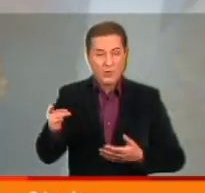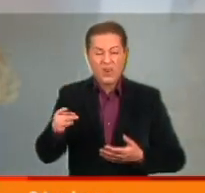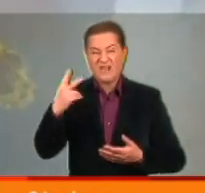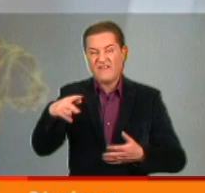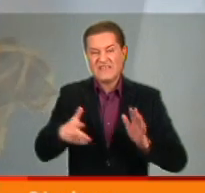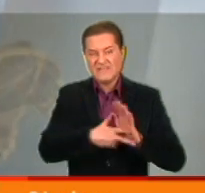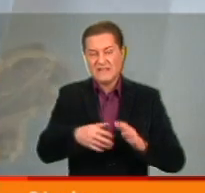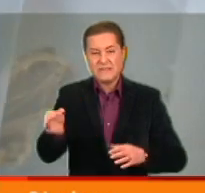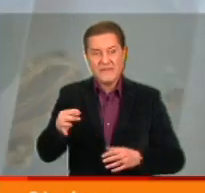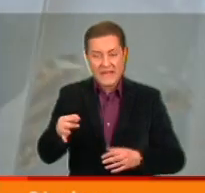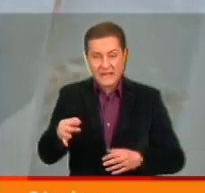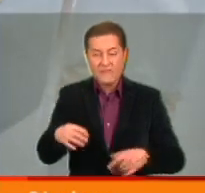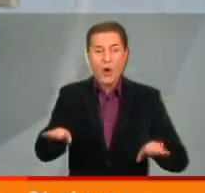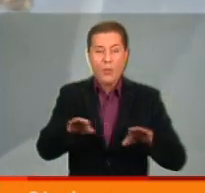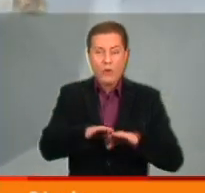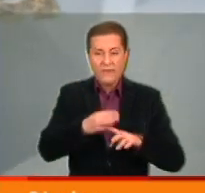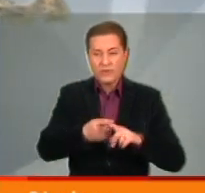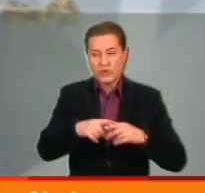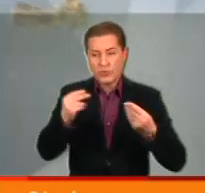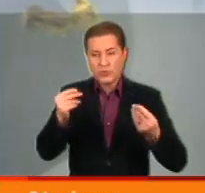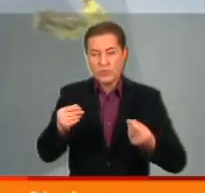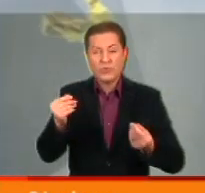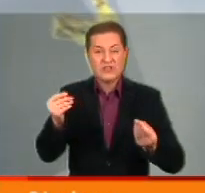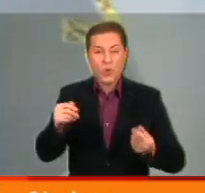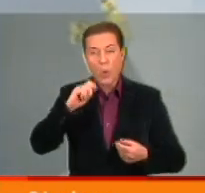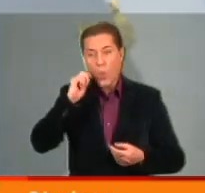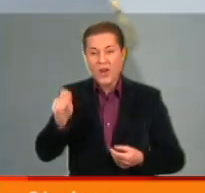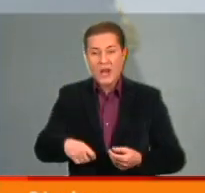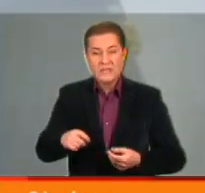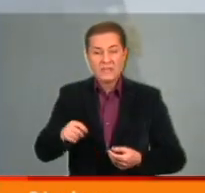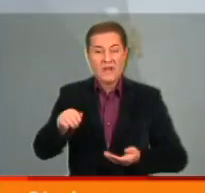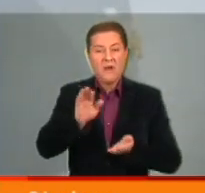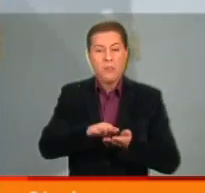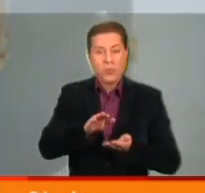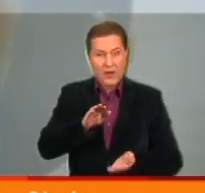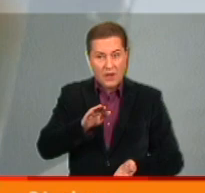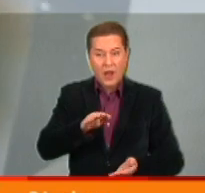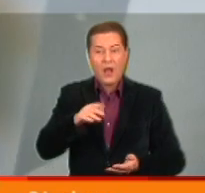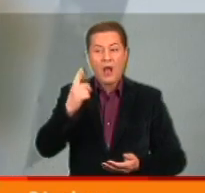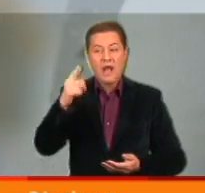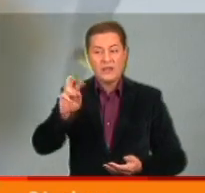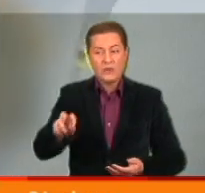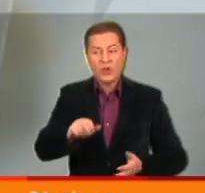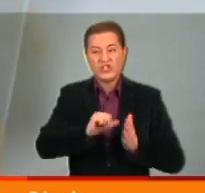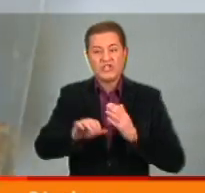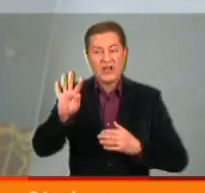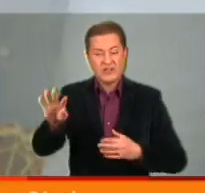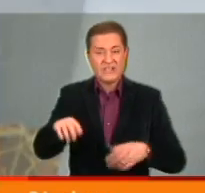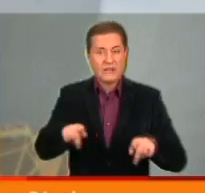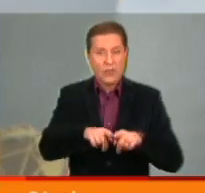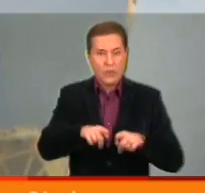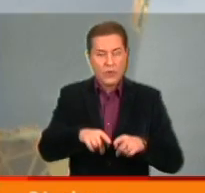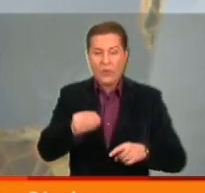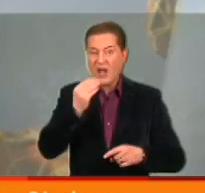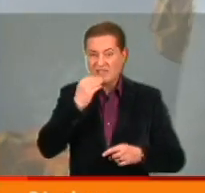доларів 28 центів. Порівнюємо цю суму з ціною українського бургера – $1.64 64. За такою